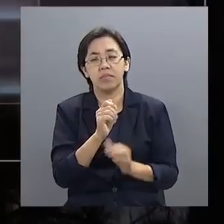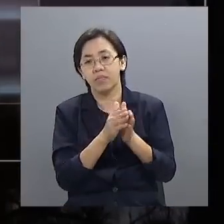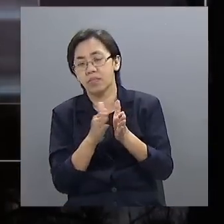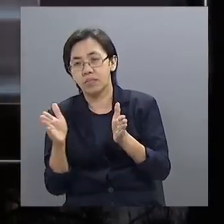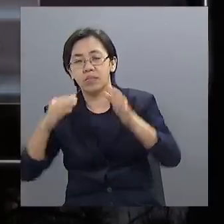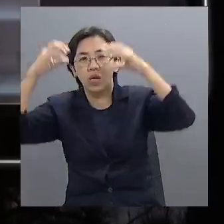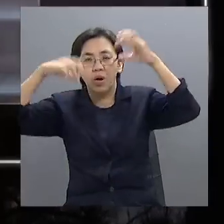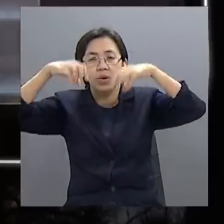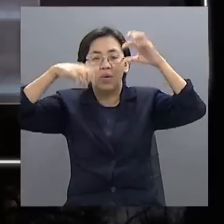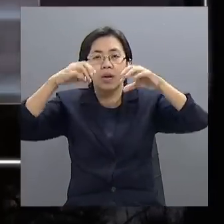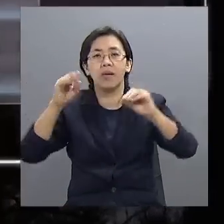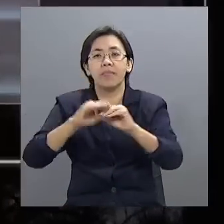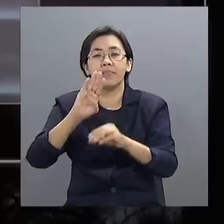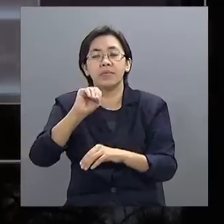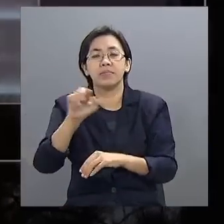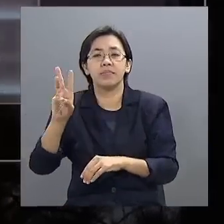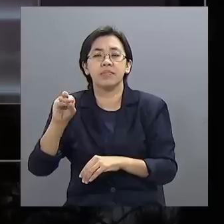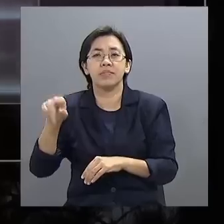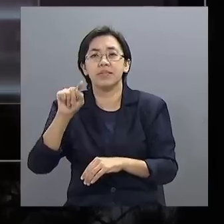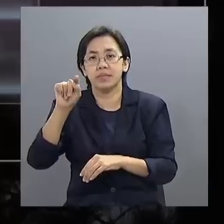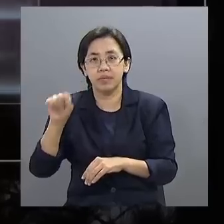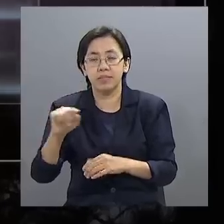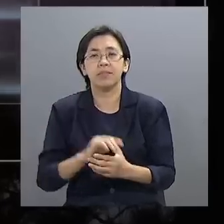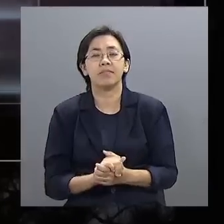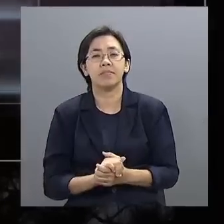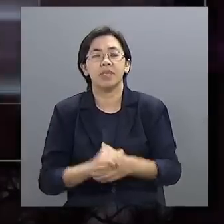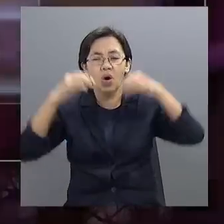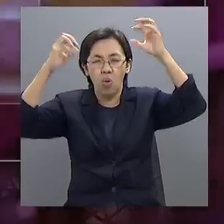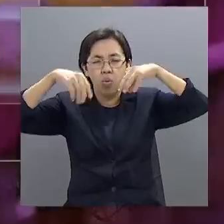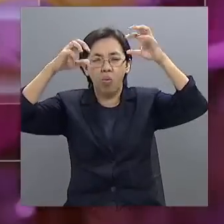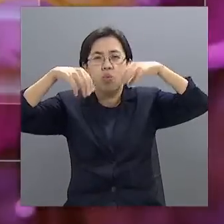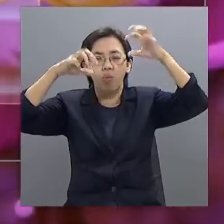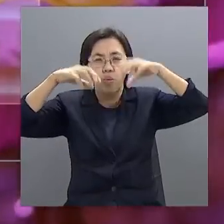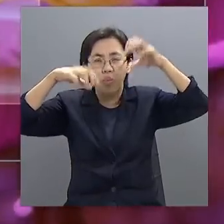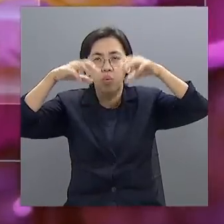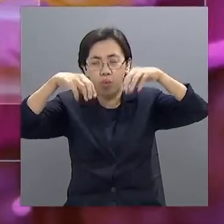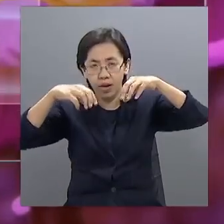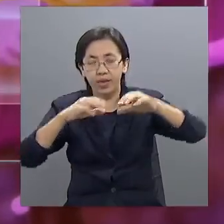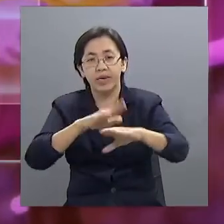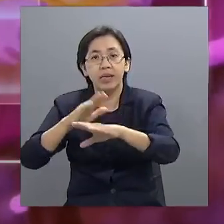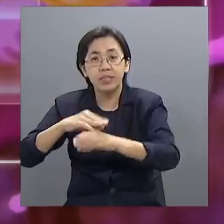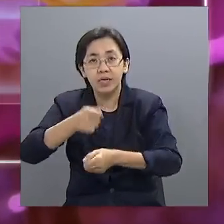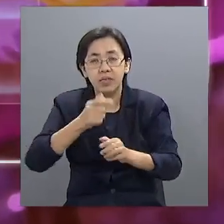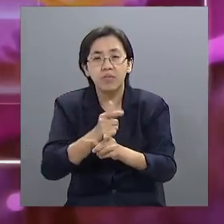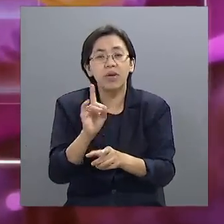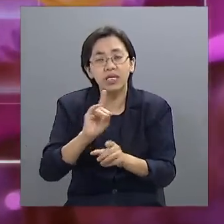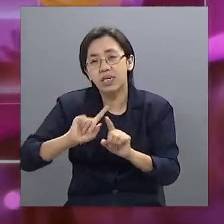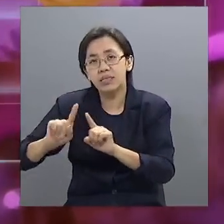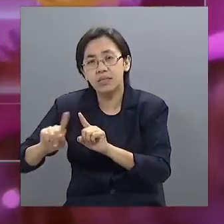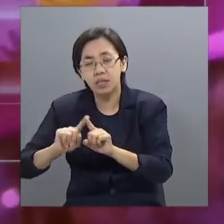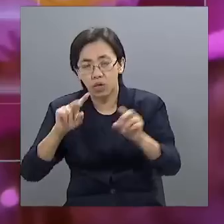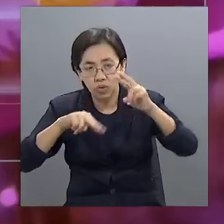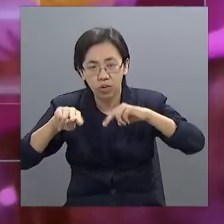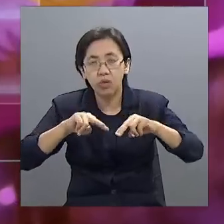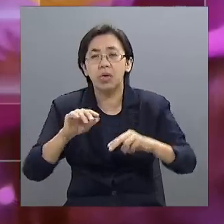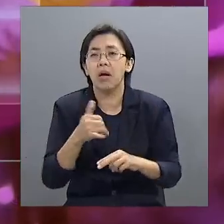พิ่มขึ้นเป็น 40-60% ของพื้นที่และมีฝนตกหนักบางแห่งขอให้เกษตรกรระวังอันตรายและป้องกันความเสียหายที่อาจเกิดขึ้นจากฝ